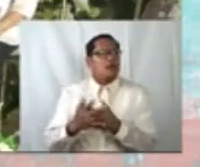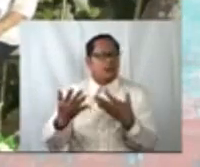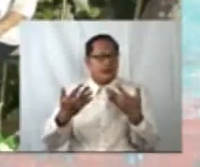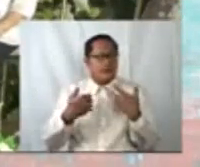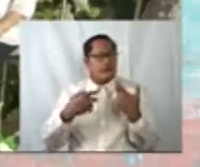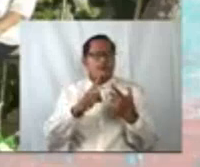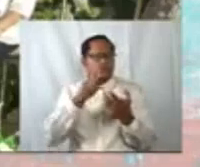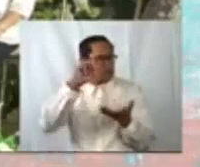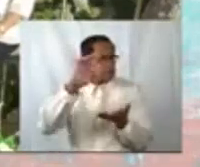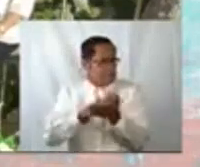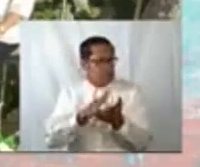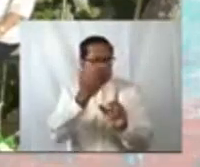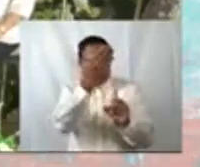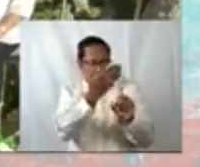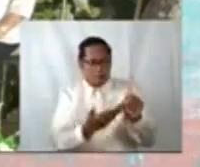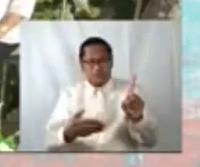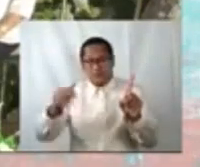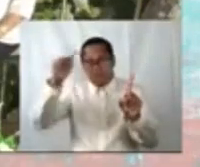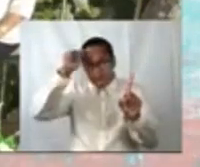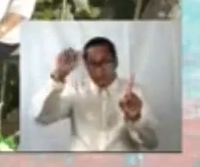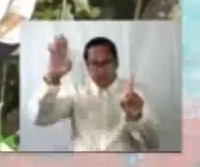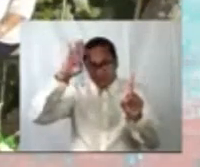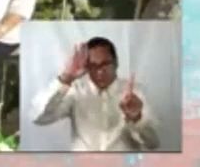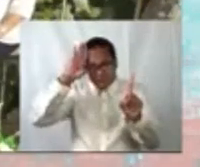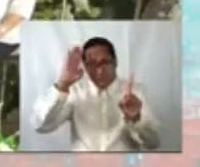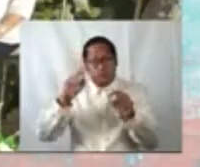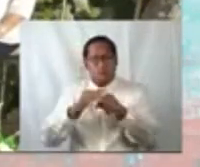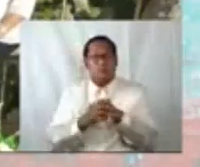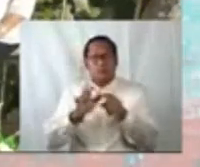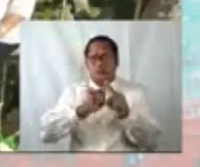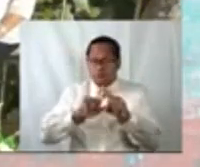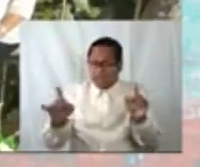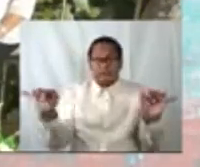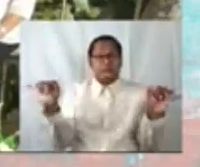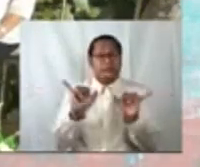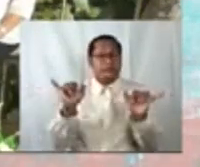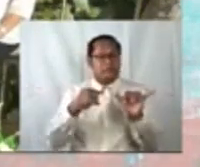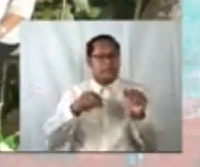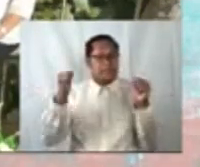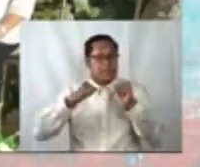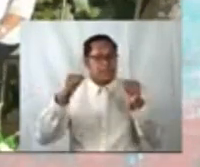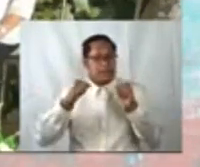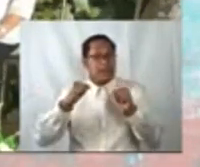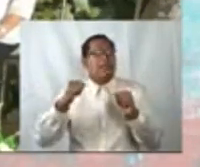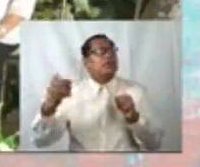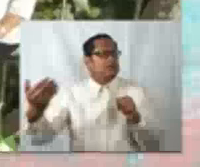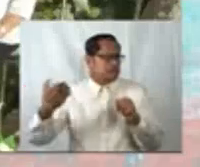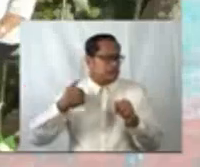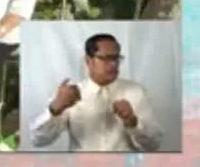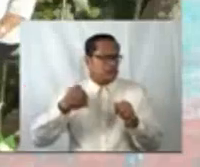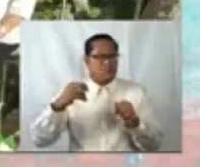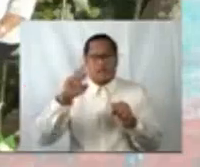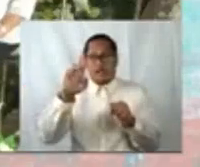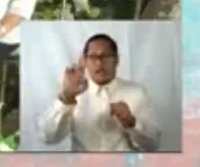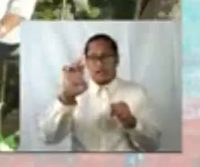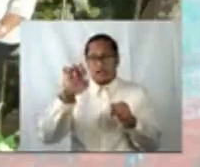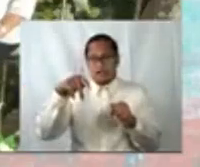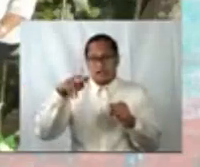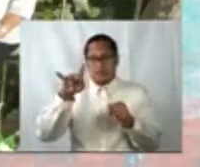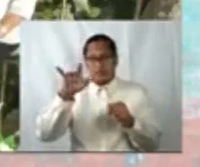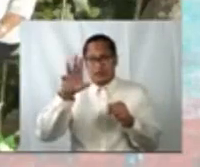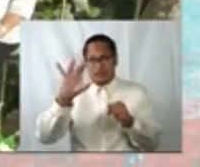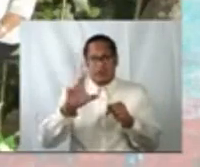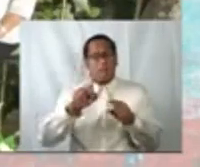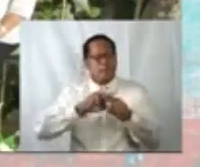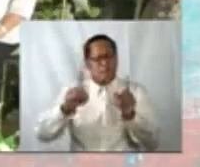na pangulo si Bonifacio. Pero, yeah, I also agree that it was not yet a republic. The problem is, Manuel Quezon is